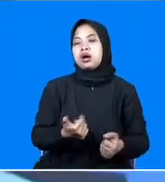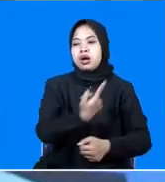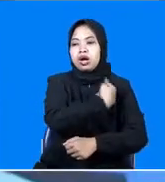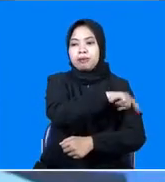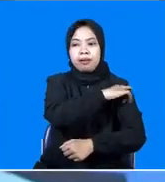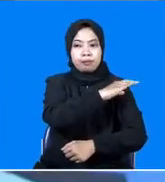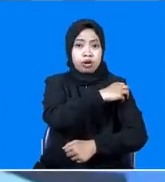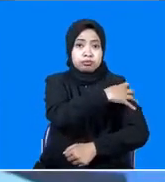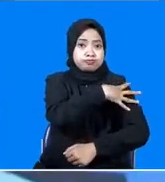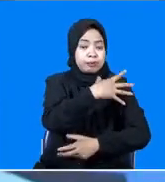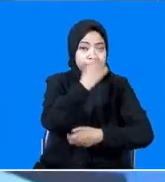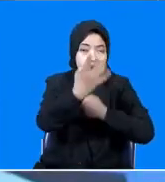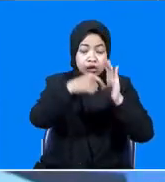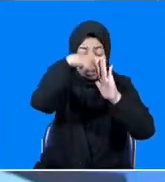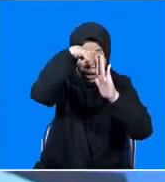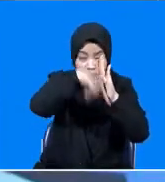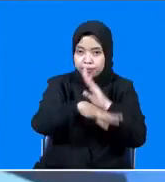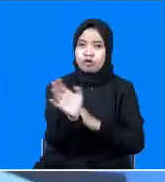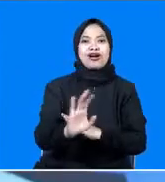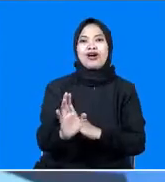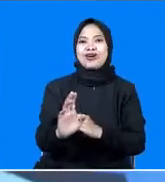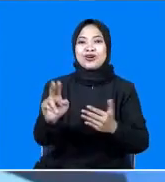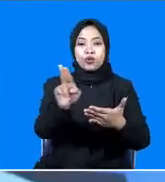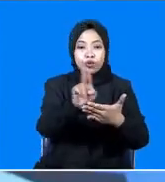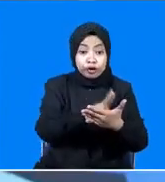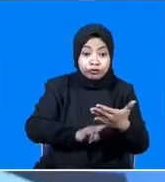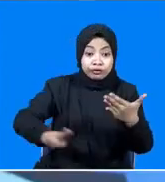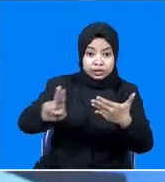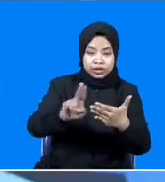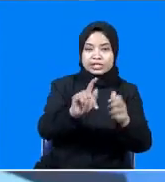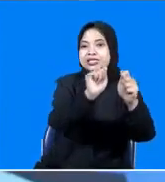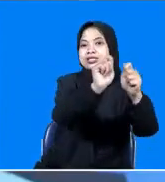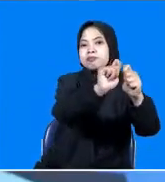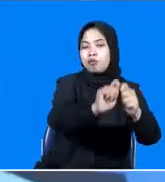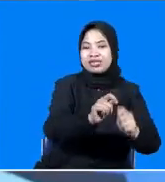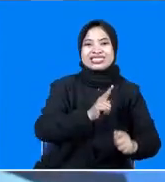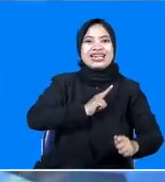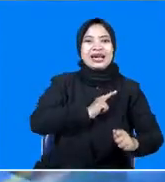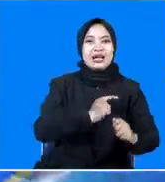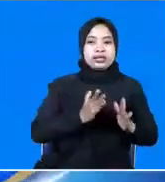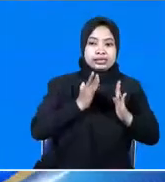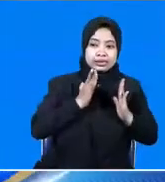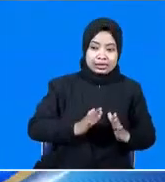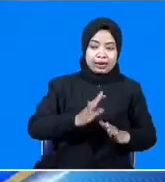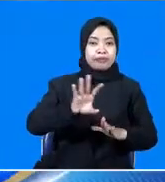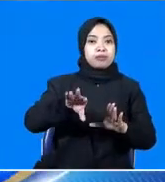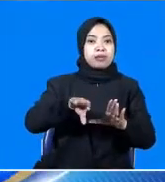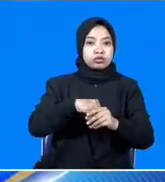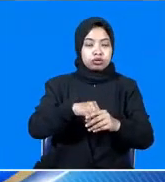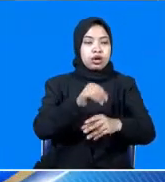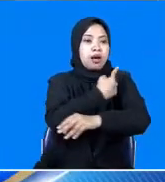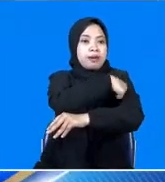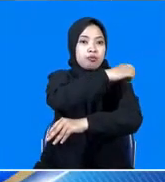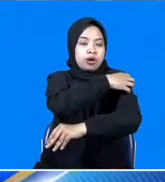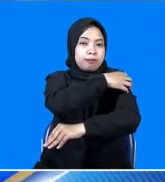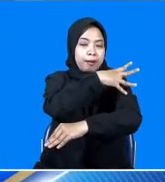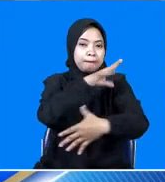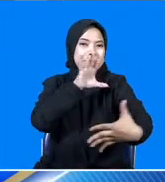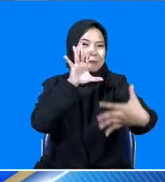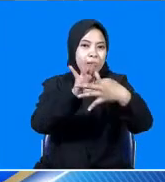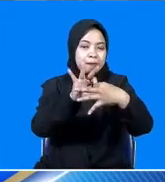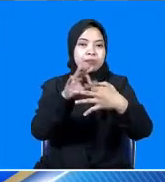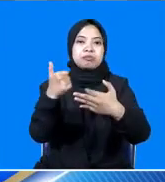ini tidak dijabarkan secara rinci lagi perguruan tinggi yang dapat merumuskan kompetensi sikap dan keterampilan secara terintegrasi